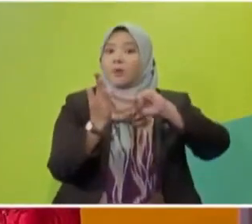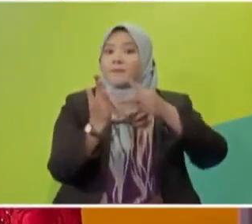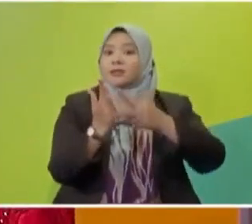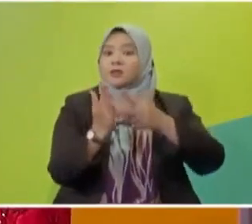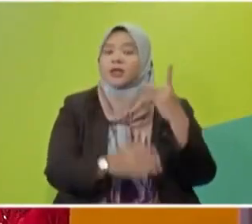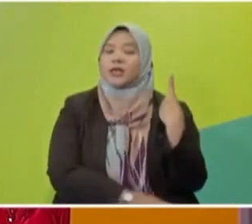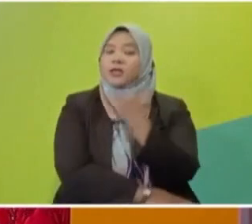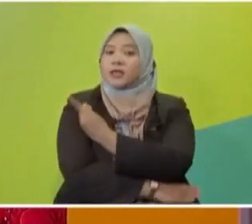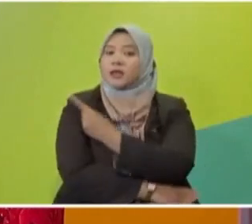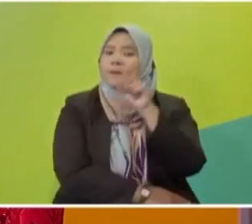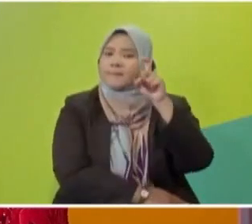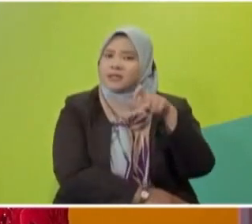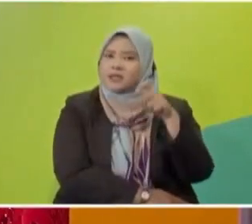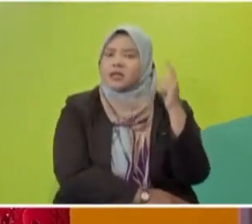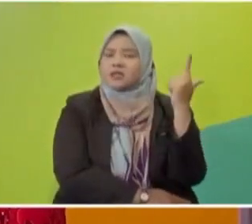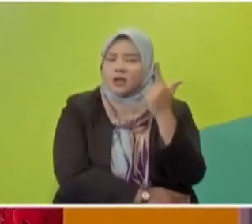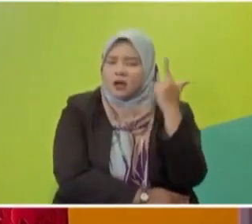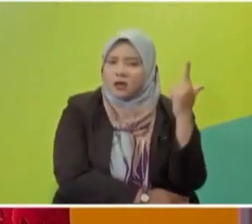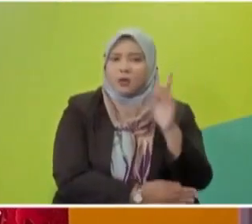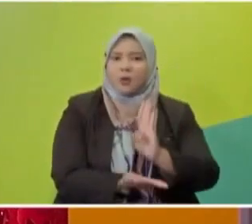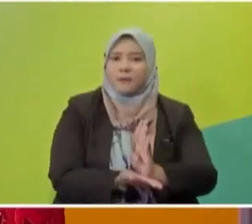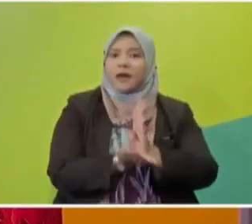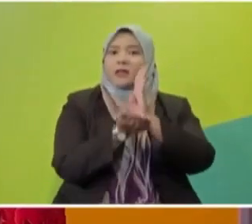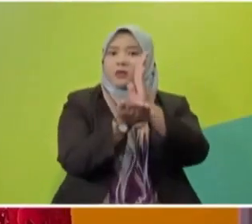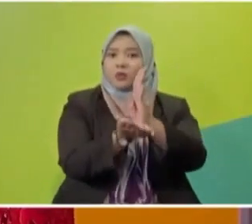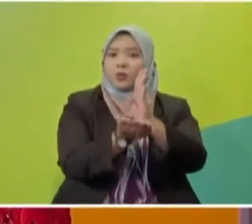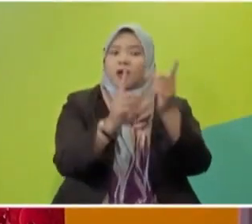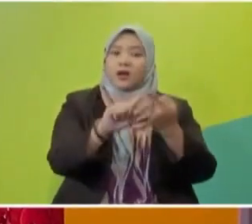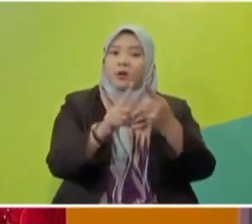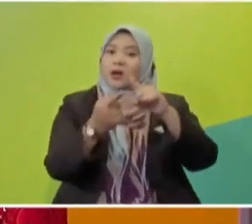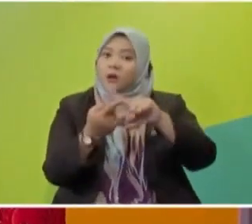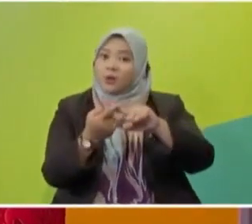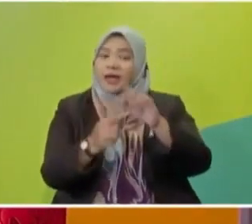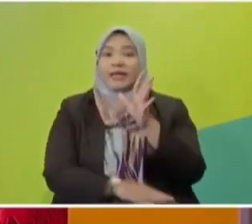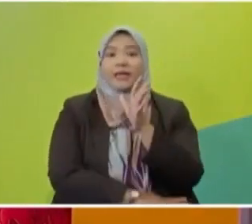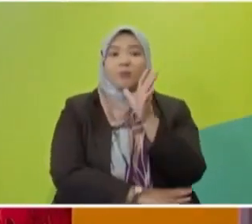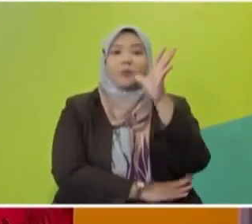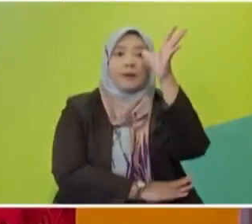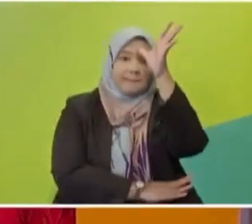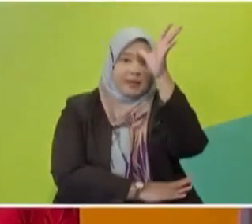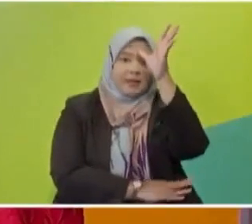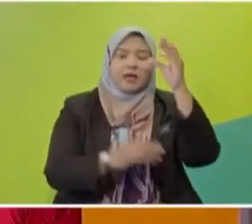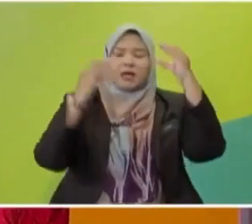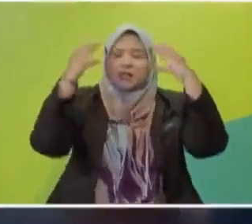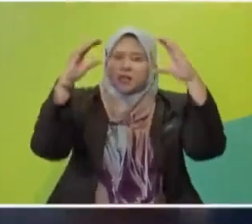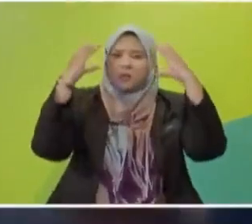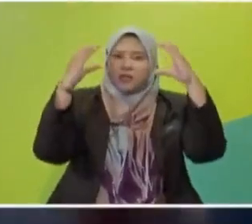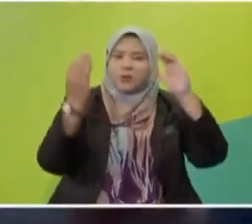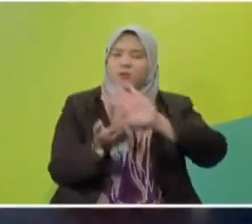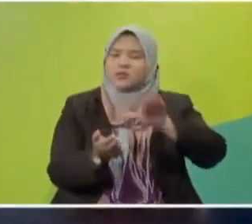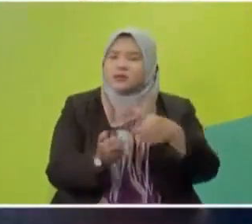Di dalam kehidupan seharian, kita mengamalkan sikap Tolong Menolong. Baiklah, saya nak